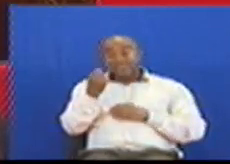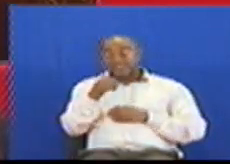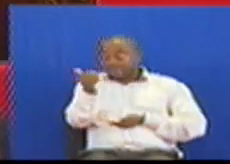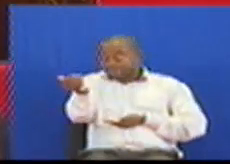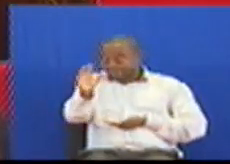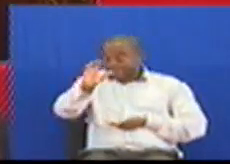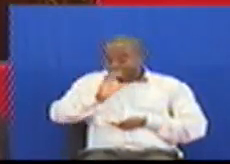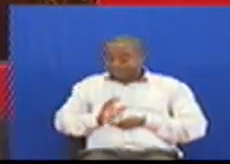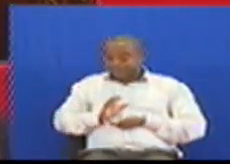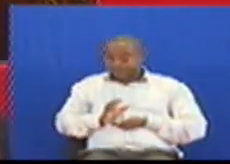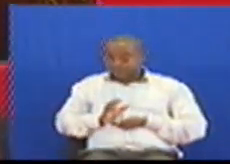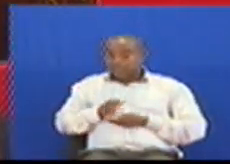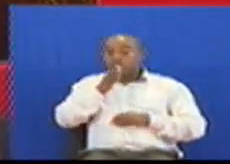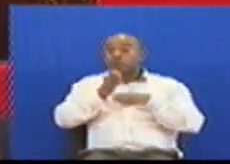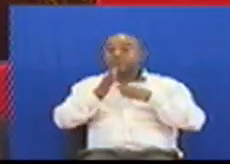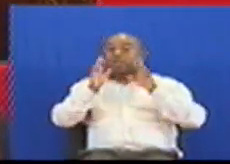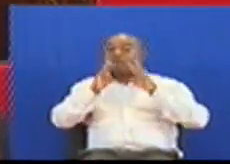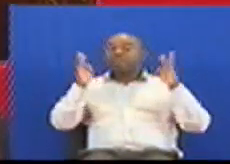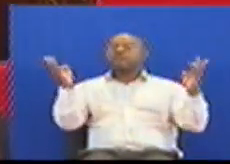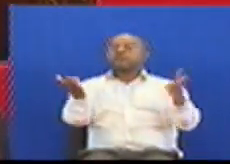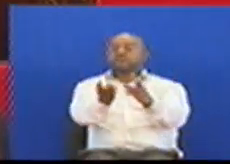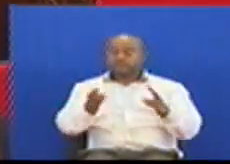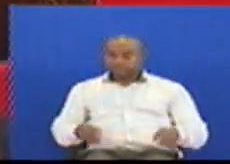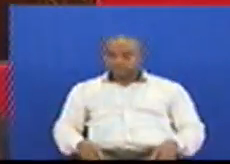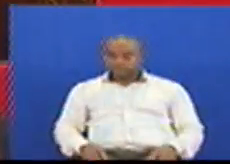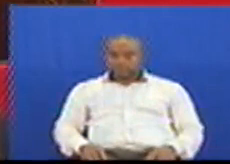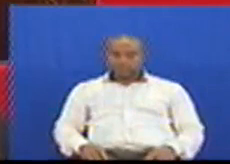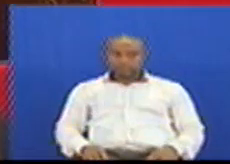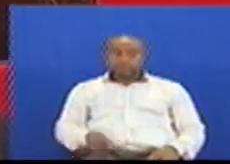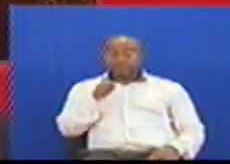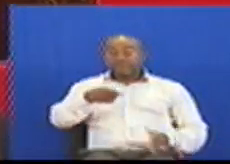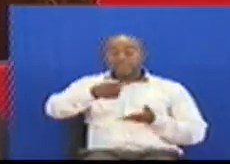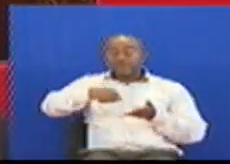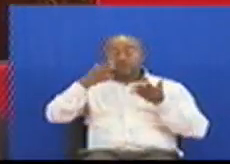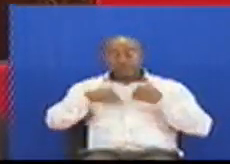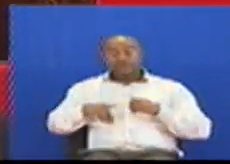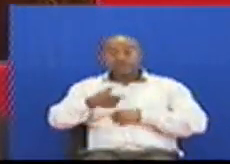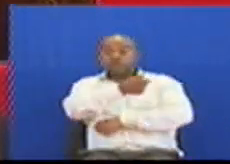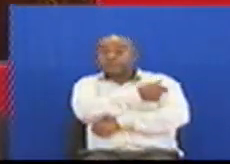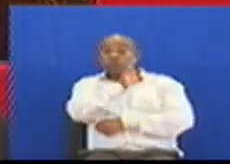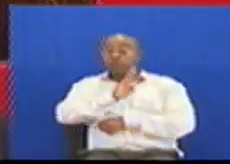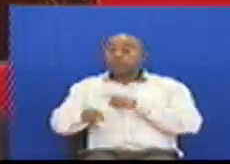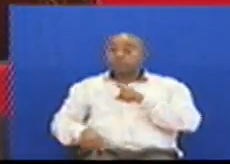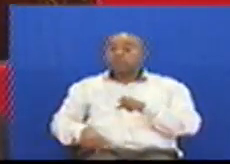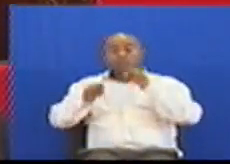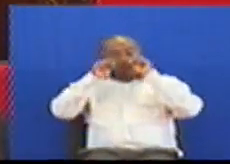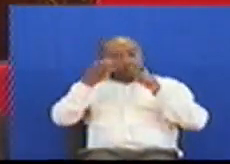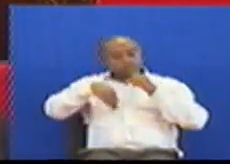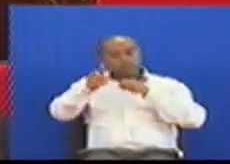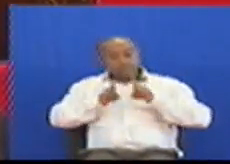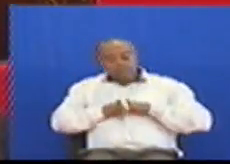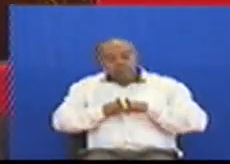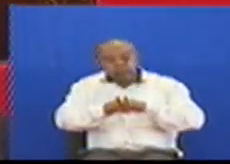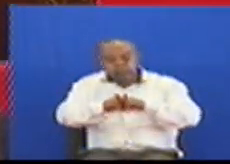uzio, lakini vile vile pia swala zima la kujenga hivi vituo vya afya na hospitali za wilaya liendane sambamba na kuajiri